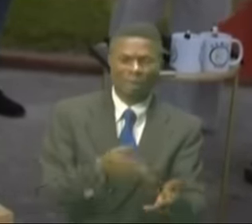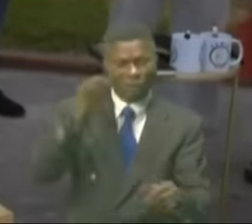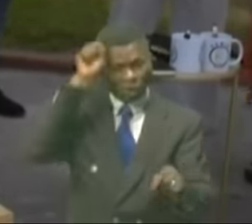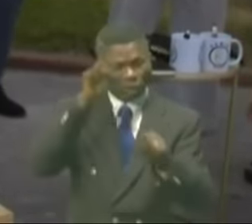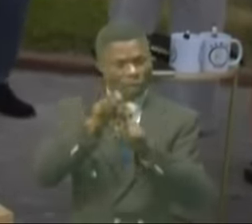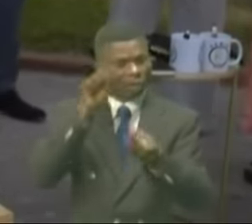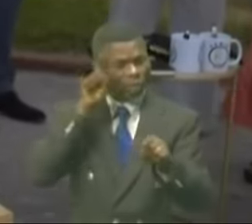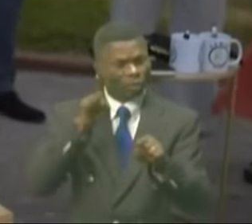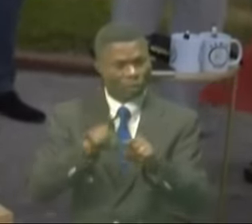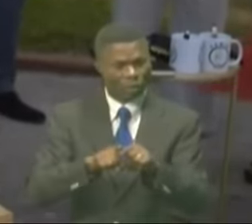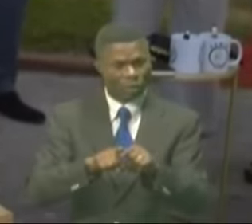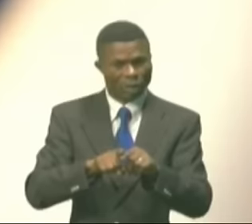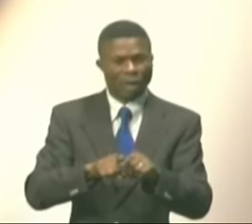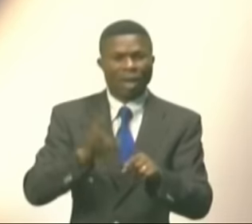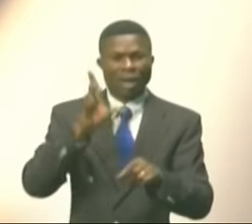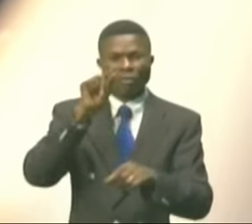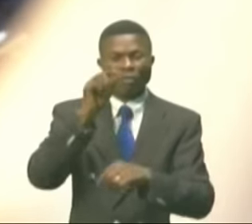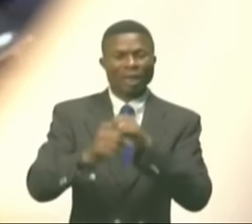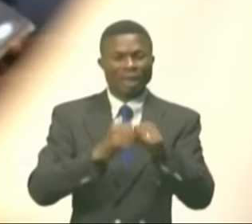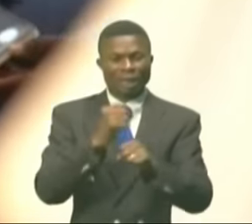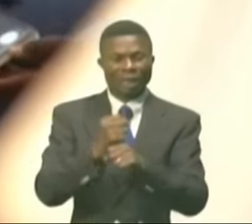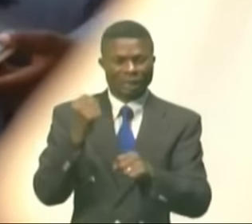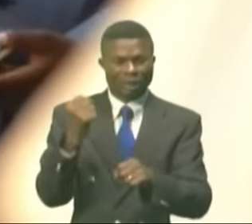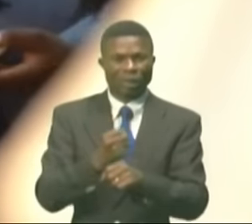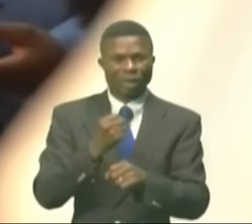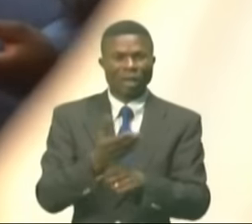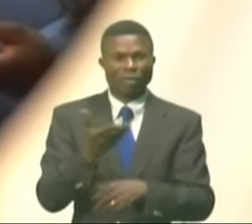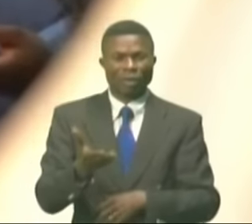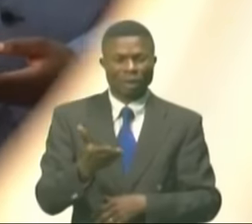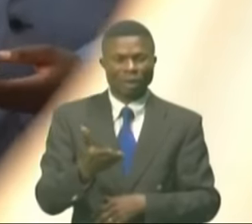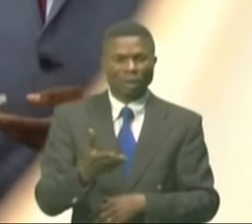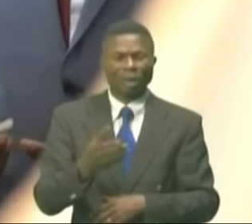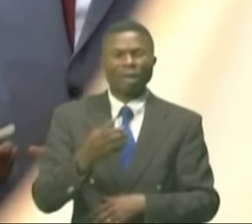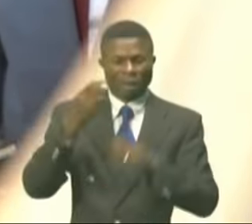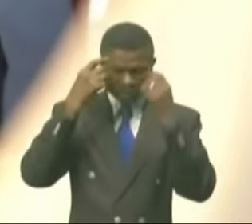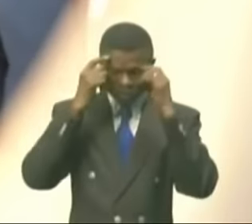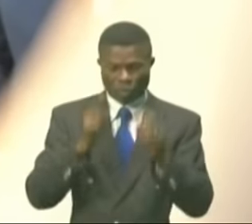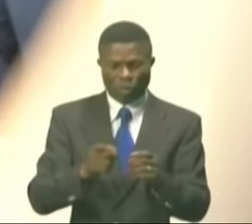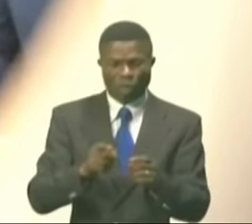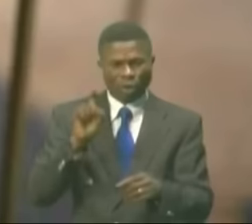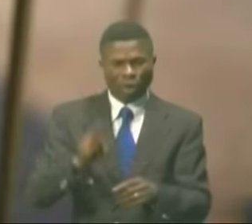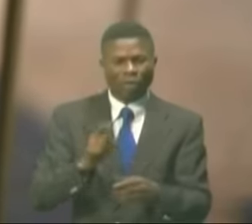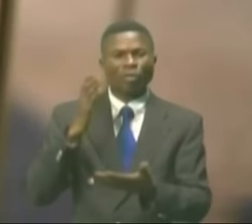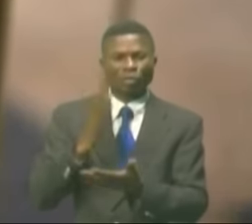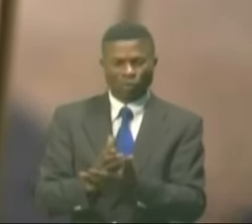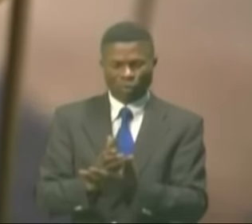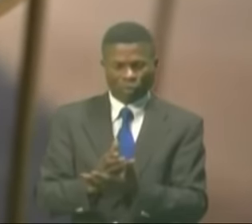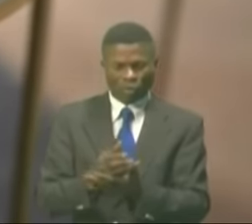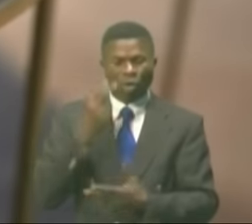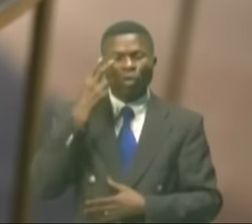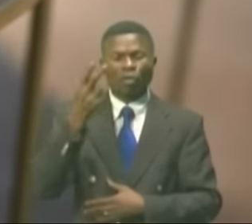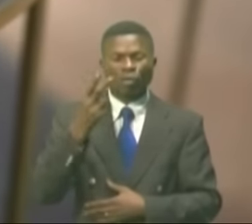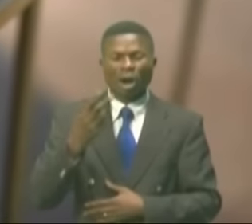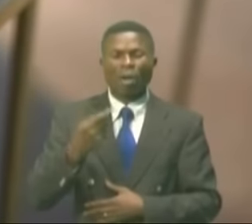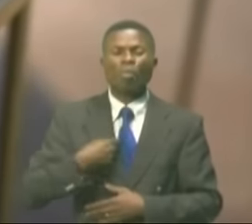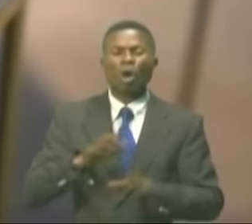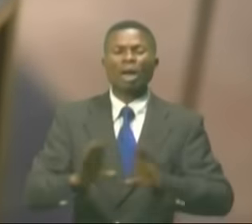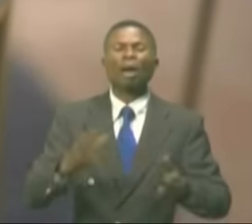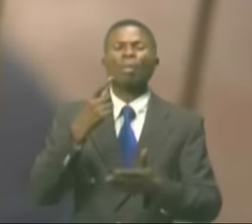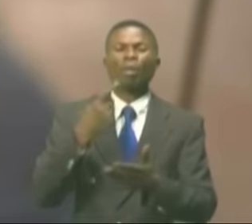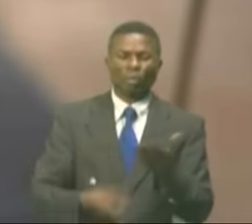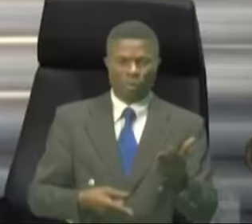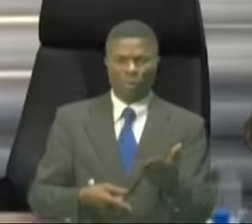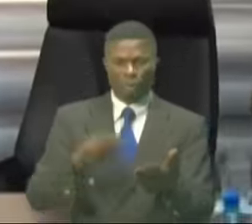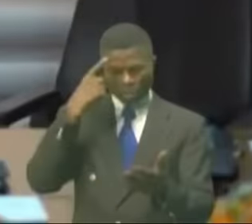sœurs, parce qu'après 20 ans de travail, on s'est dit, écoutez, il faut quand même s'arrêter et regarder qu'est-ce que je peux faire pour